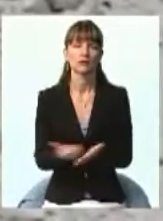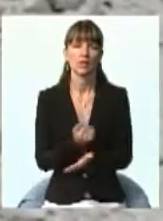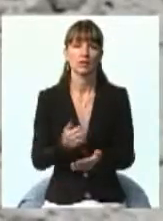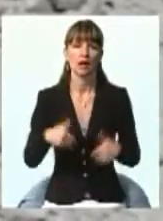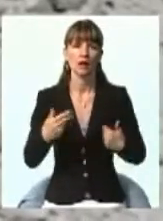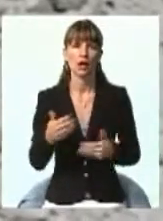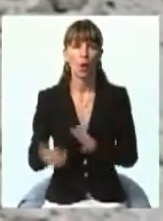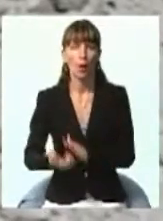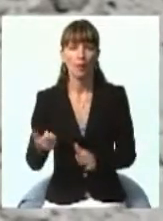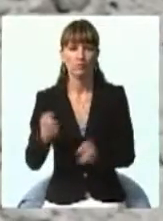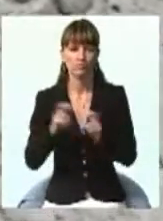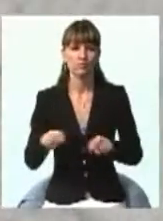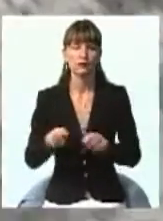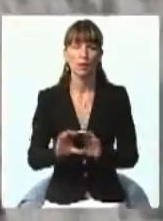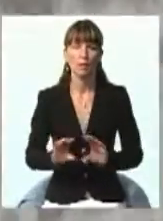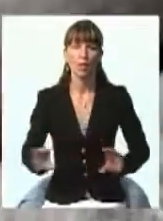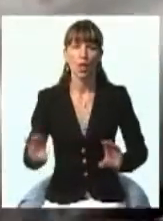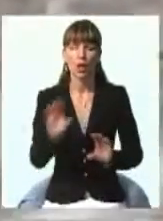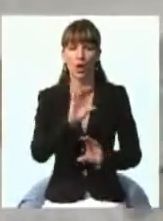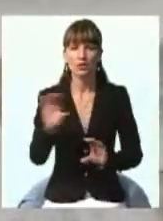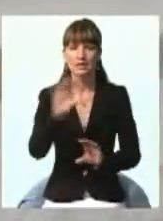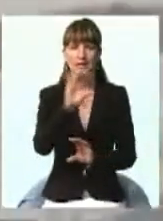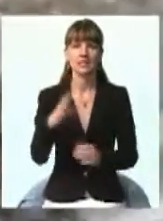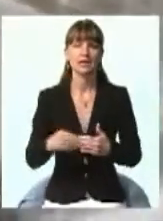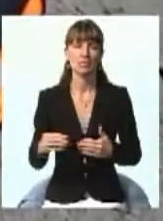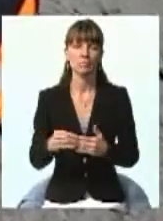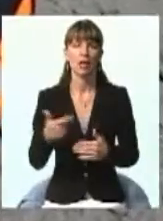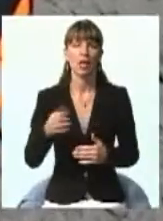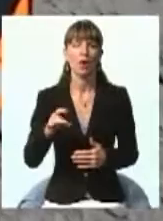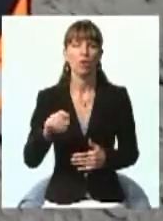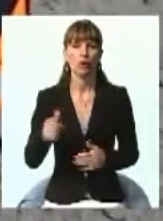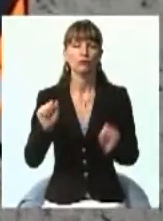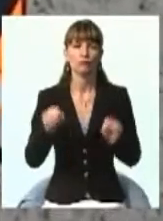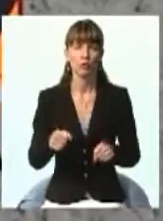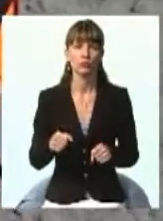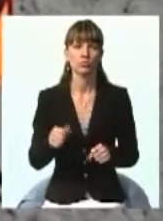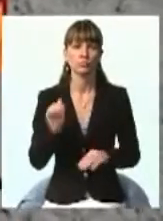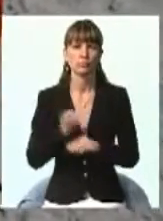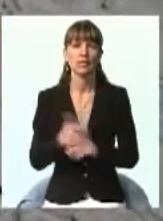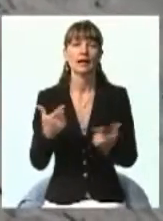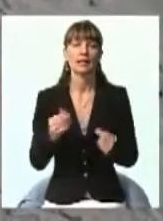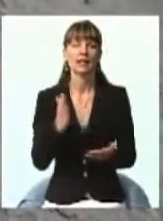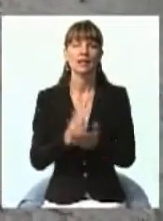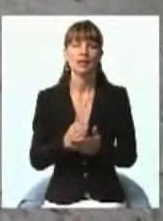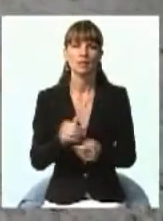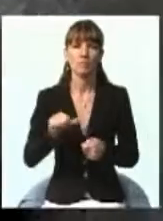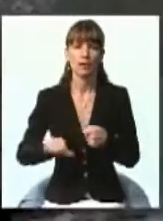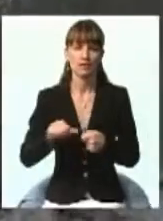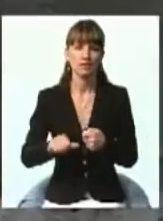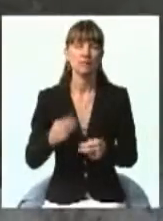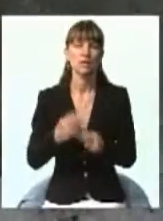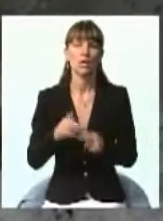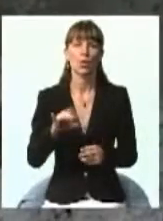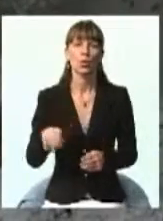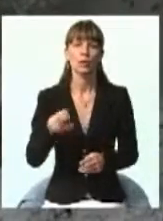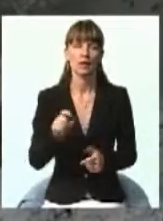копалини. Досліджуючи властивості земної кори, геологи можуть зрозуміти, де є нафта, залізна руда або вугілля. Крім